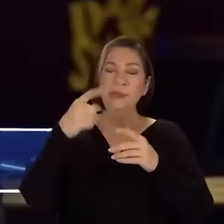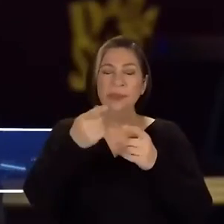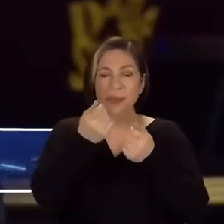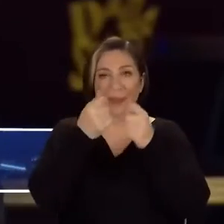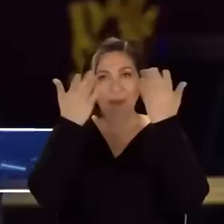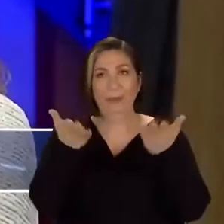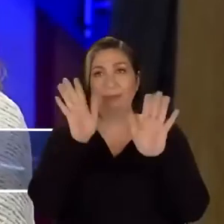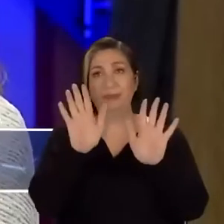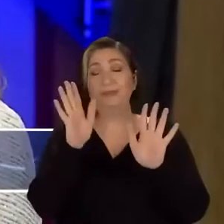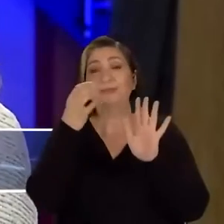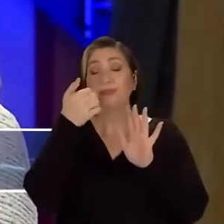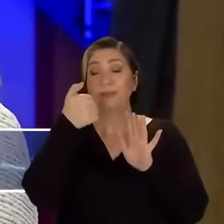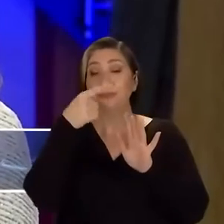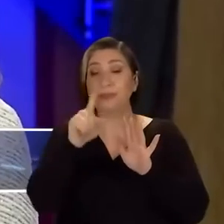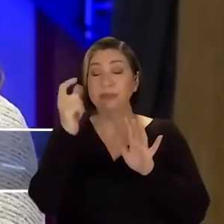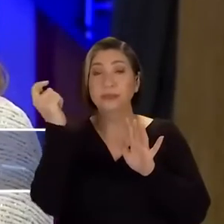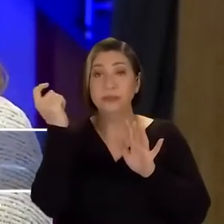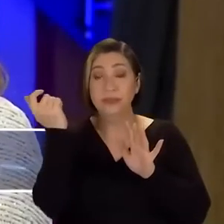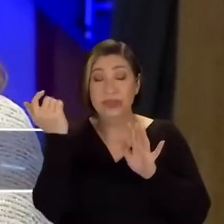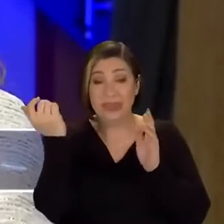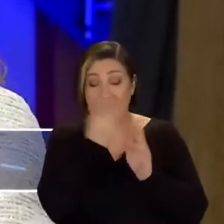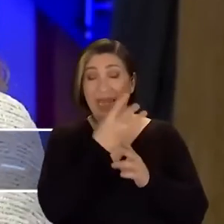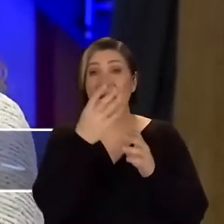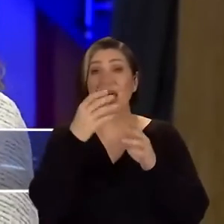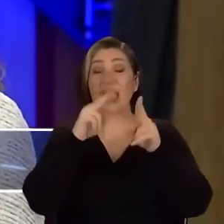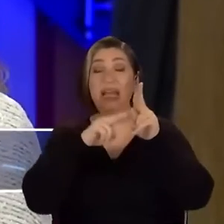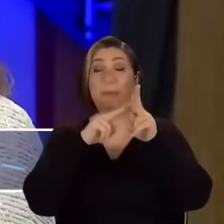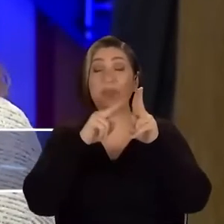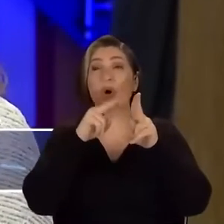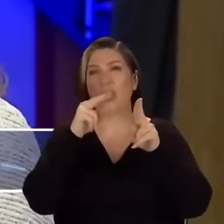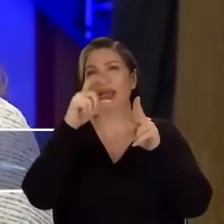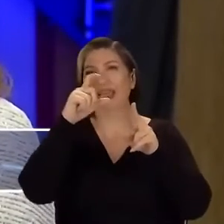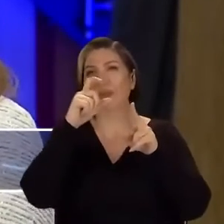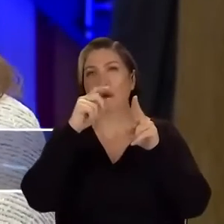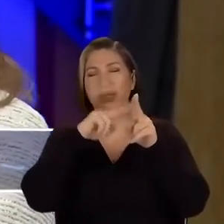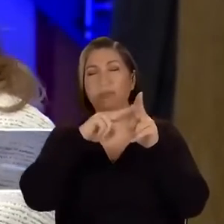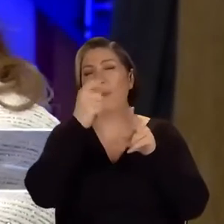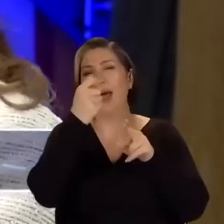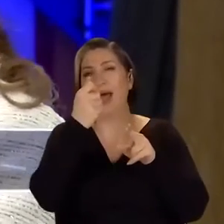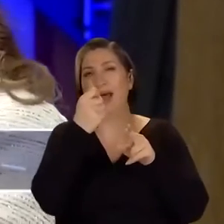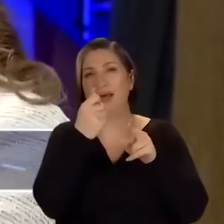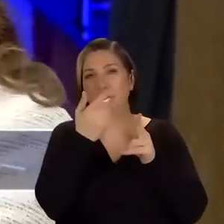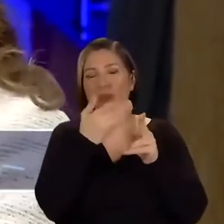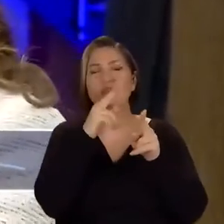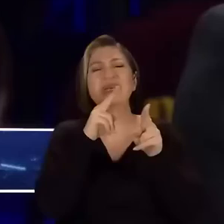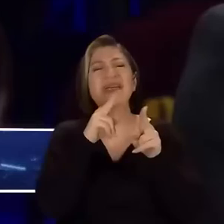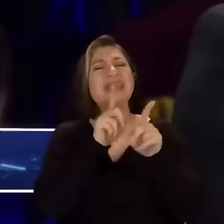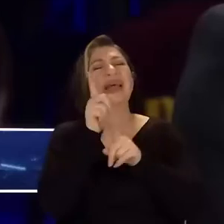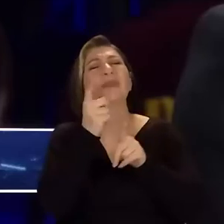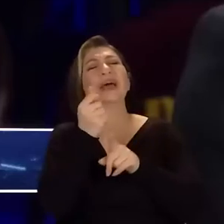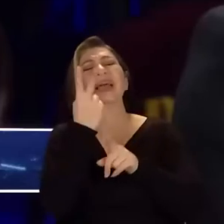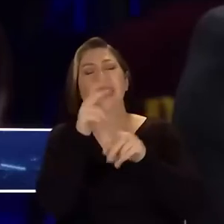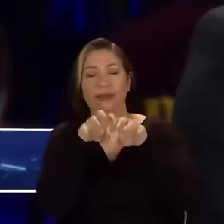kripto paraları ama 6000'e yakın kripto para üretildiğini, bugün 2000 küsürünün dolaşımda olduğunu biliyoruz. Kripto para dediğimde önce bir ikiye